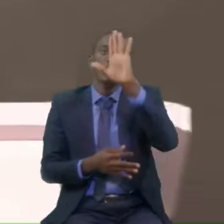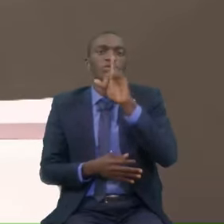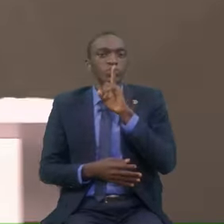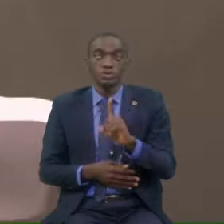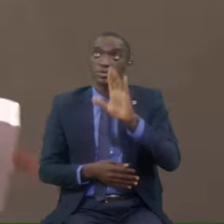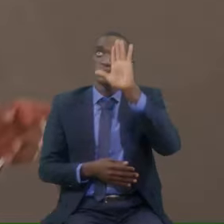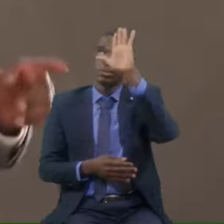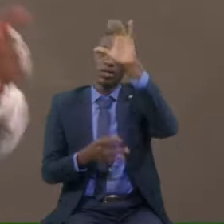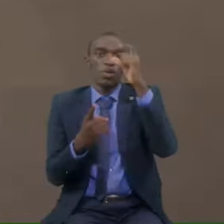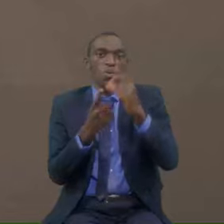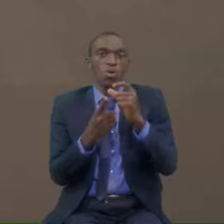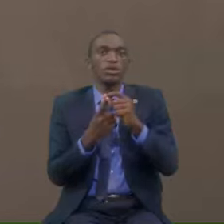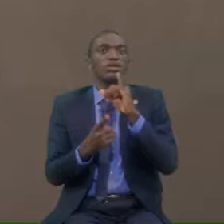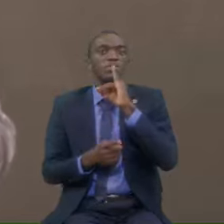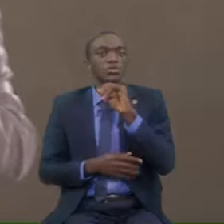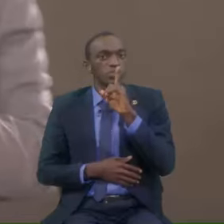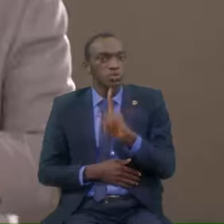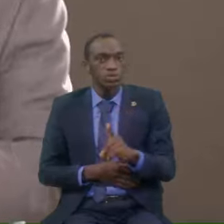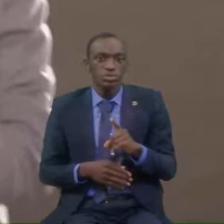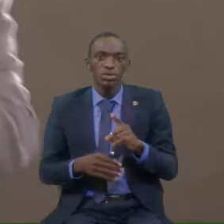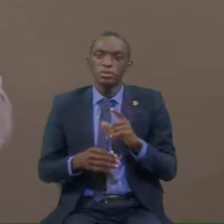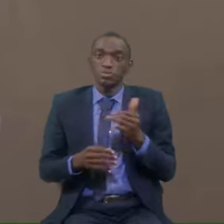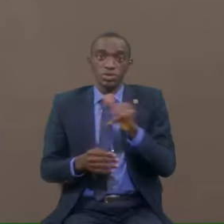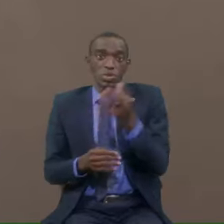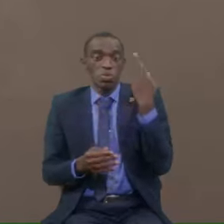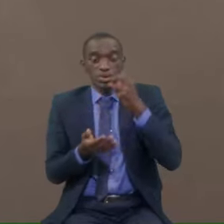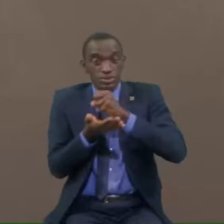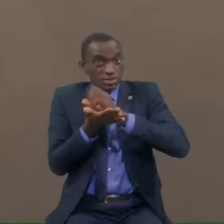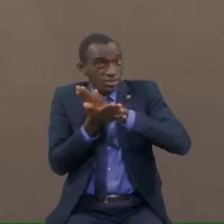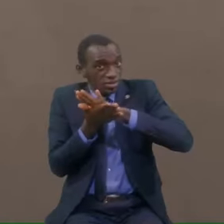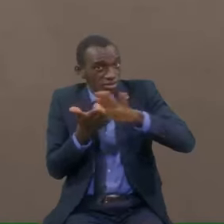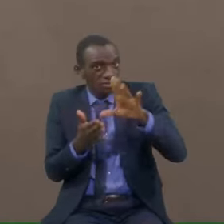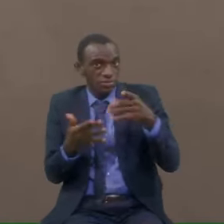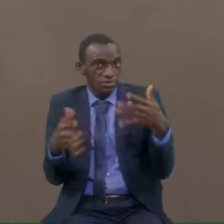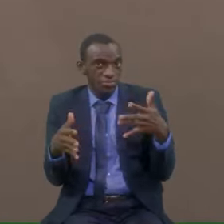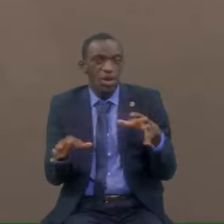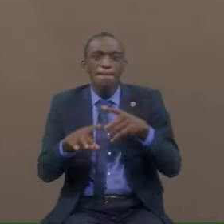sanctifiés. Ils n'étaient pas baptisés du Saint-Esprit.